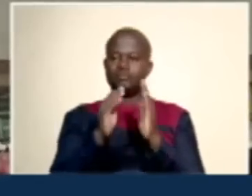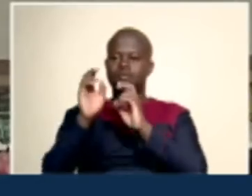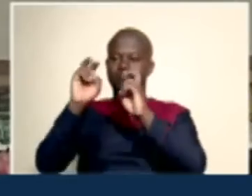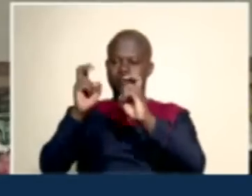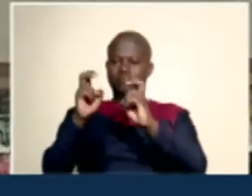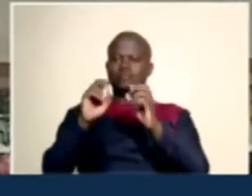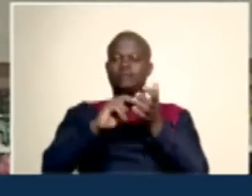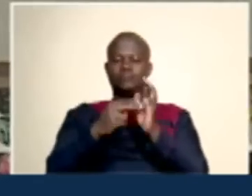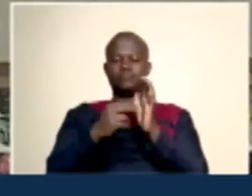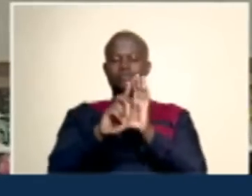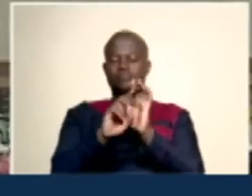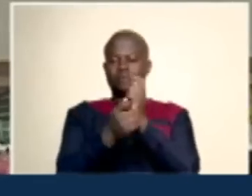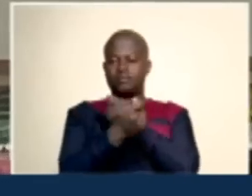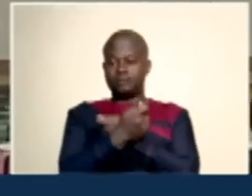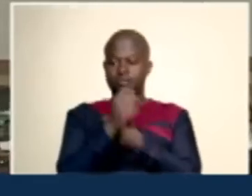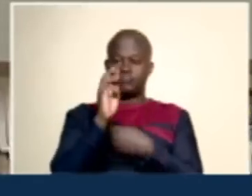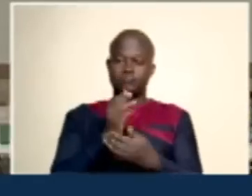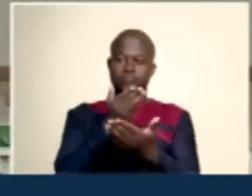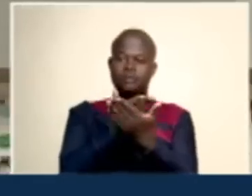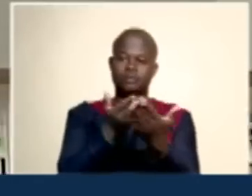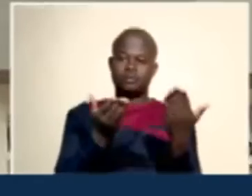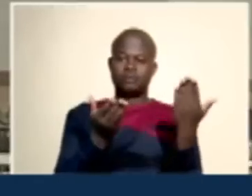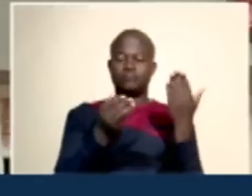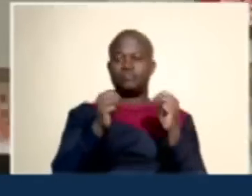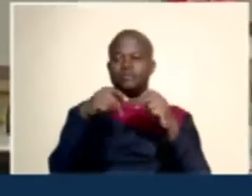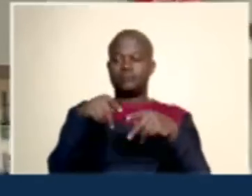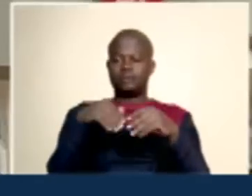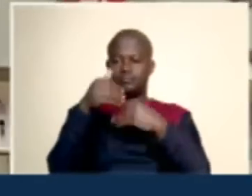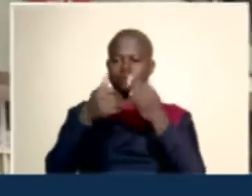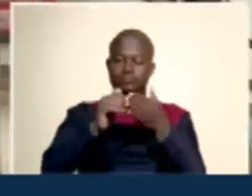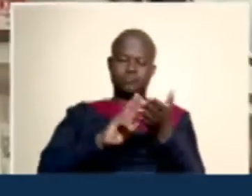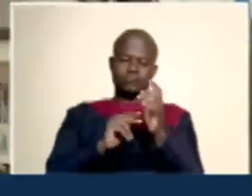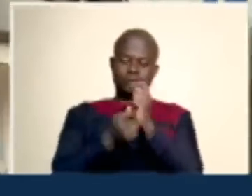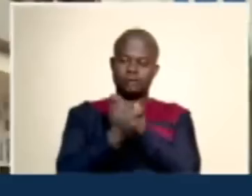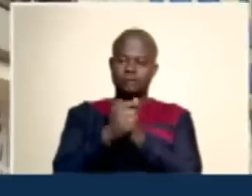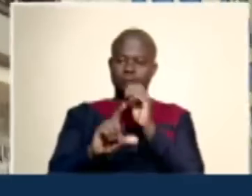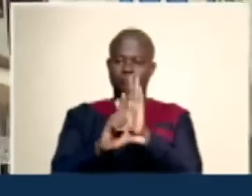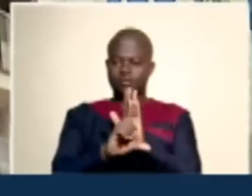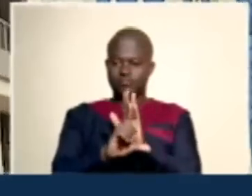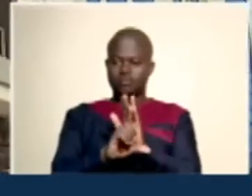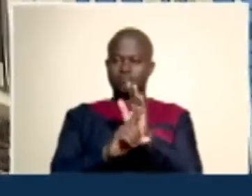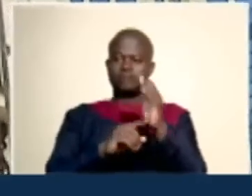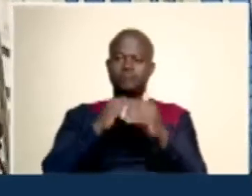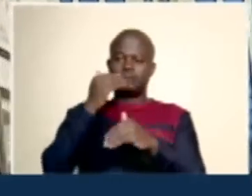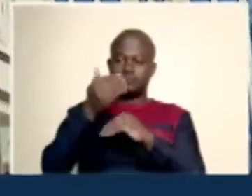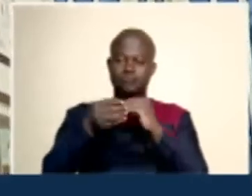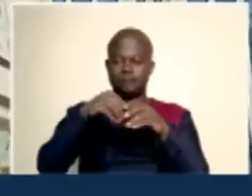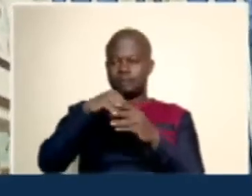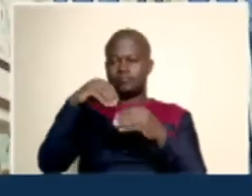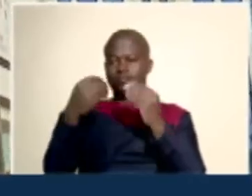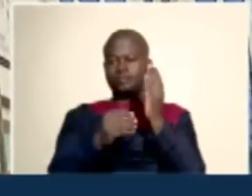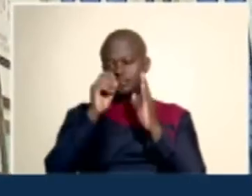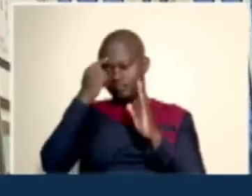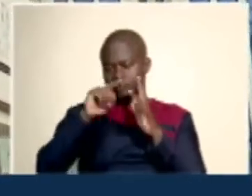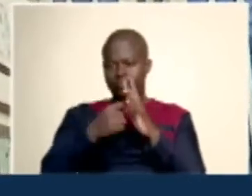umushinga w'itegeko rivugurura imisoro uzashyikirizwa inteko ishinga amategeko, wamara kwemezwa no guhindurwa itegeko rikazajya mu igazeti ya leta